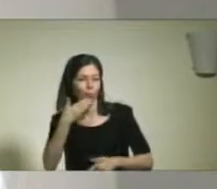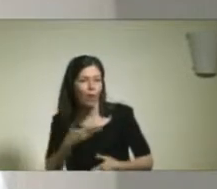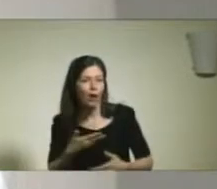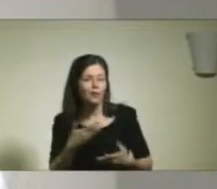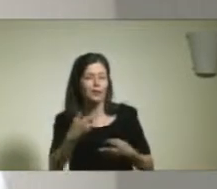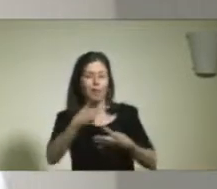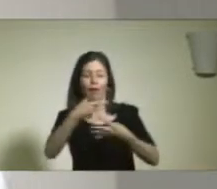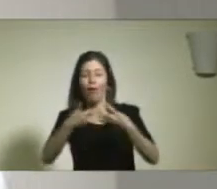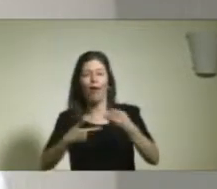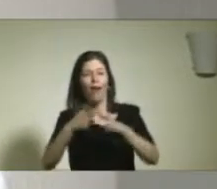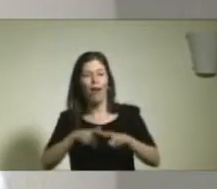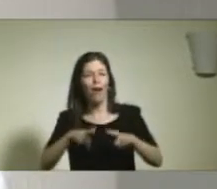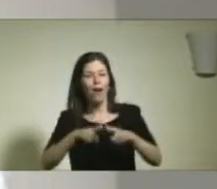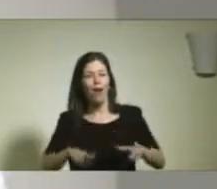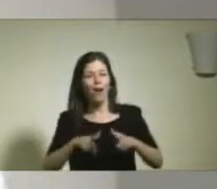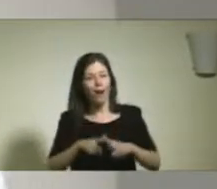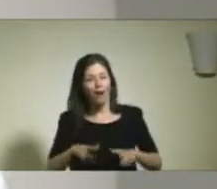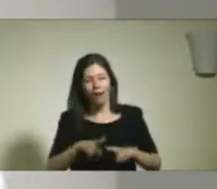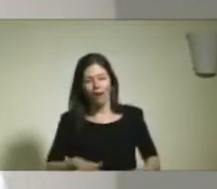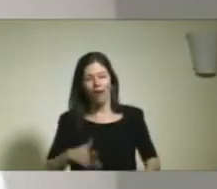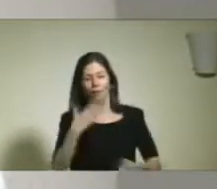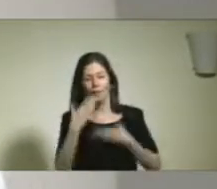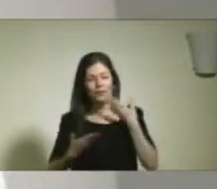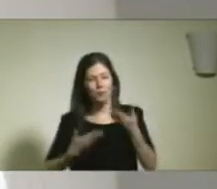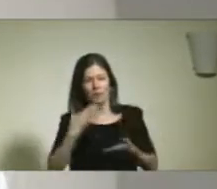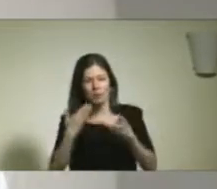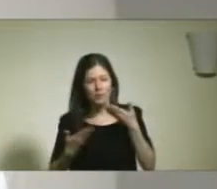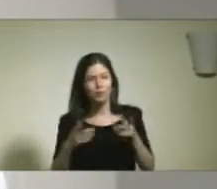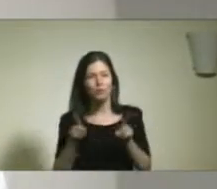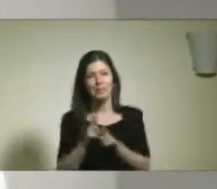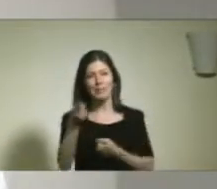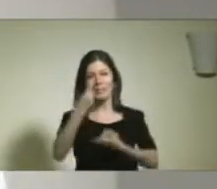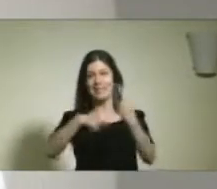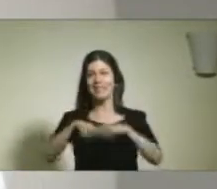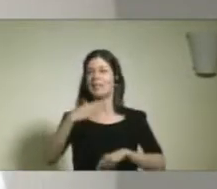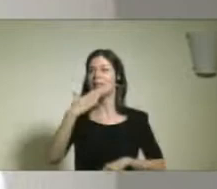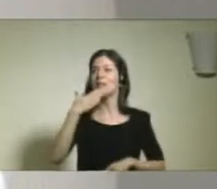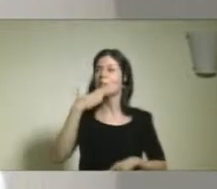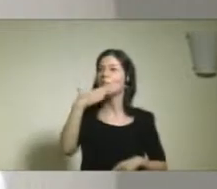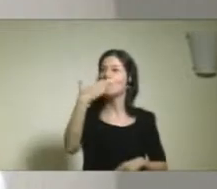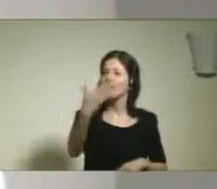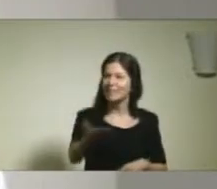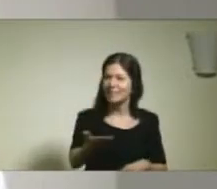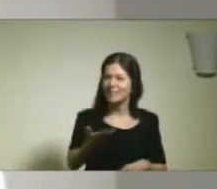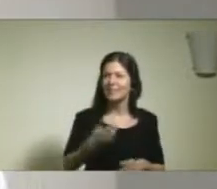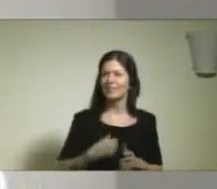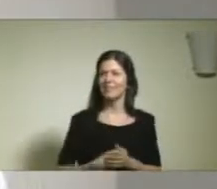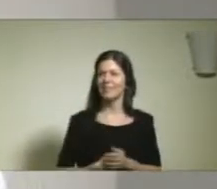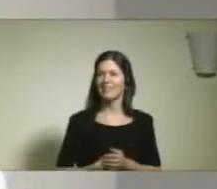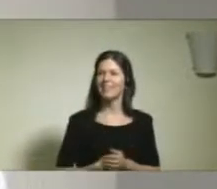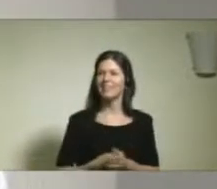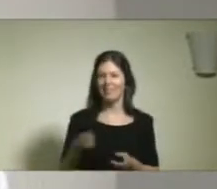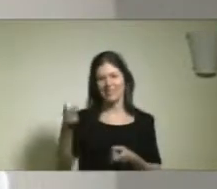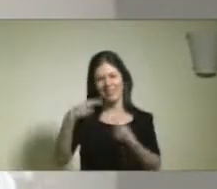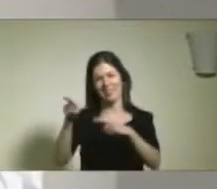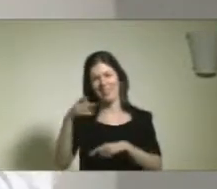dans toutes les langues, y compris le langage des signes gestuels.